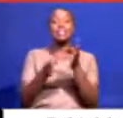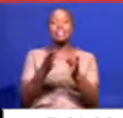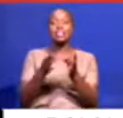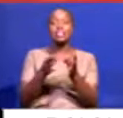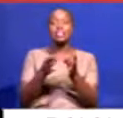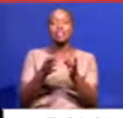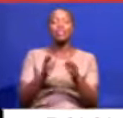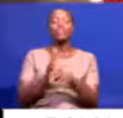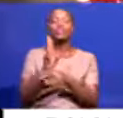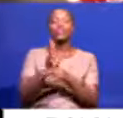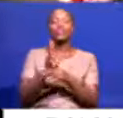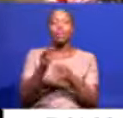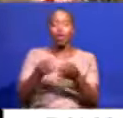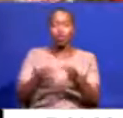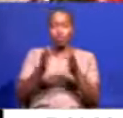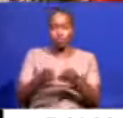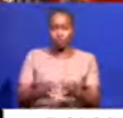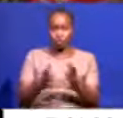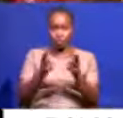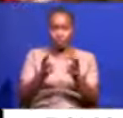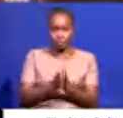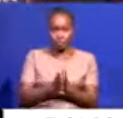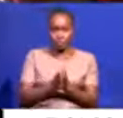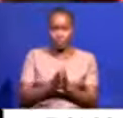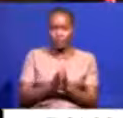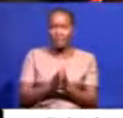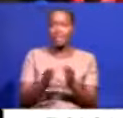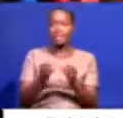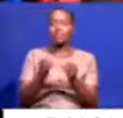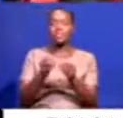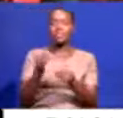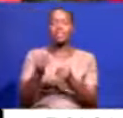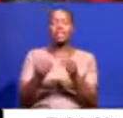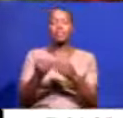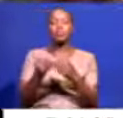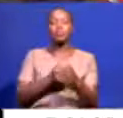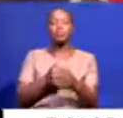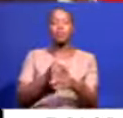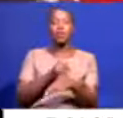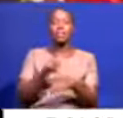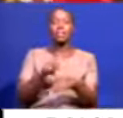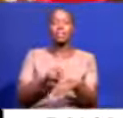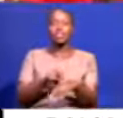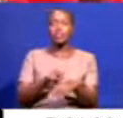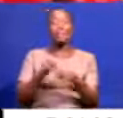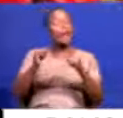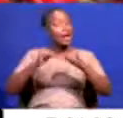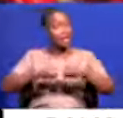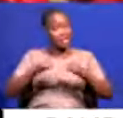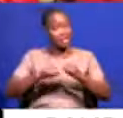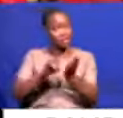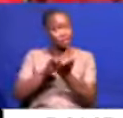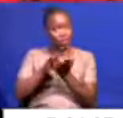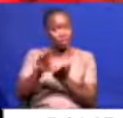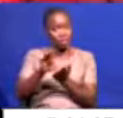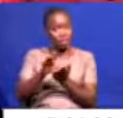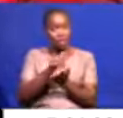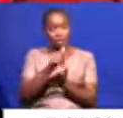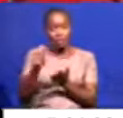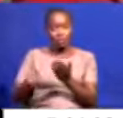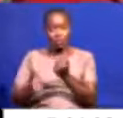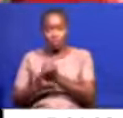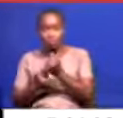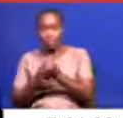mlango wa mbele. Na mkutano huu haungekamilika kabla ya wajumbe wa kitaifa kukubaliana kuwatimua wale wanaoegemea mrengo